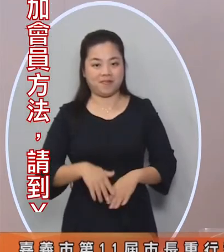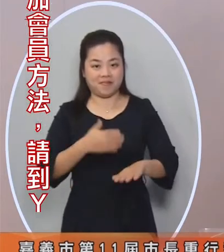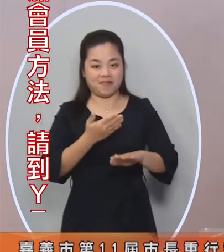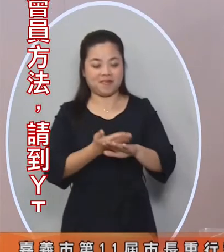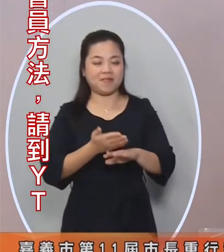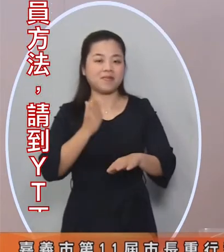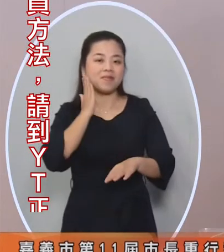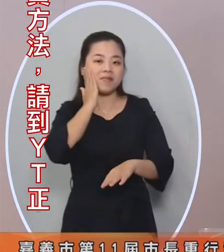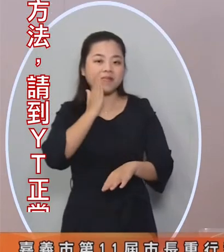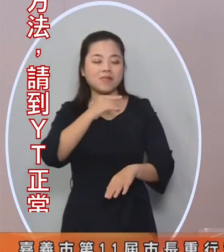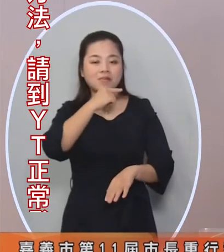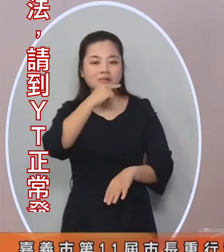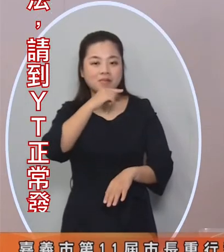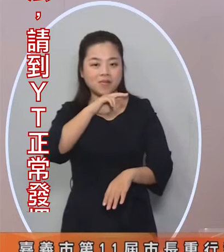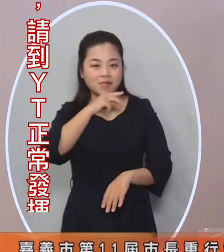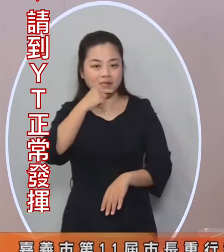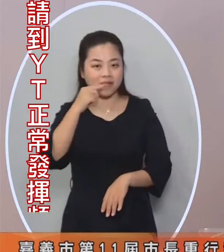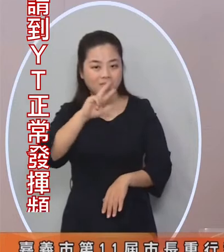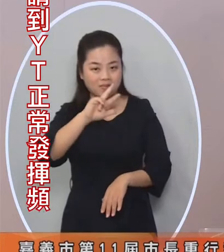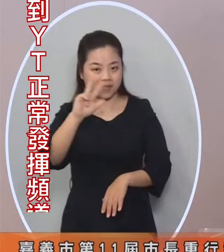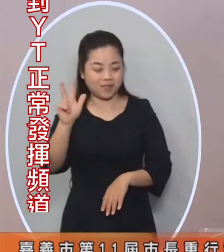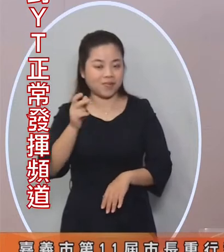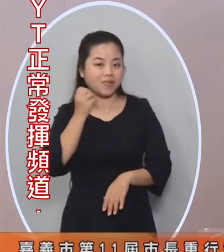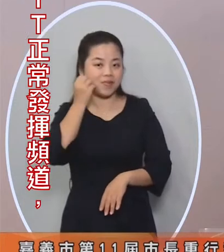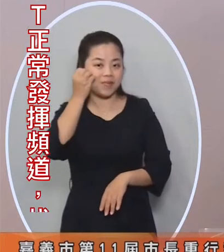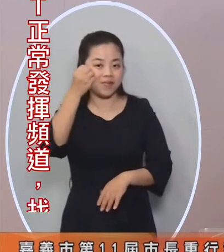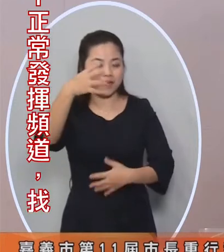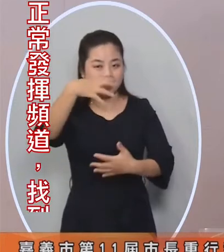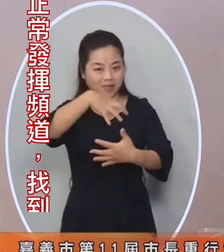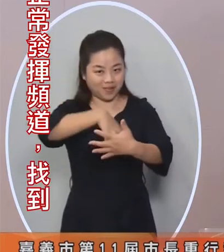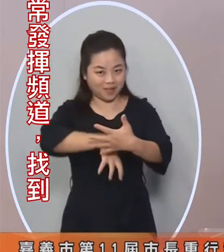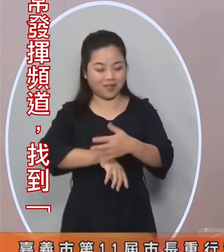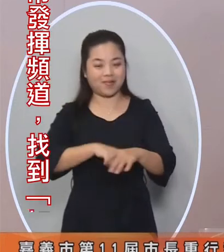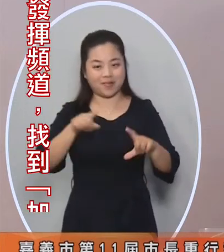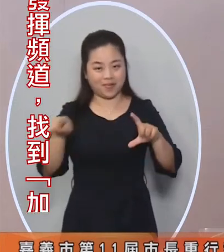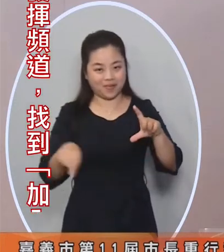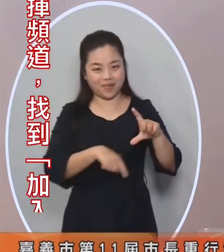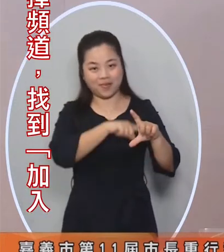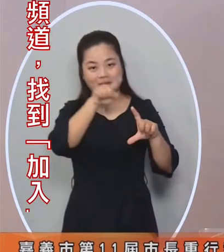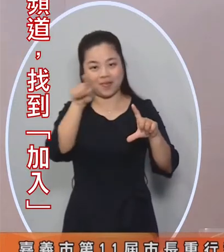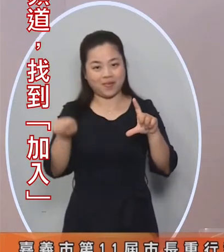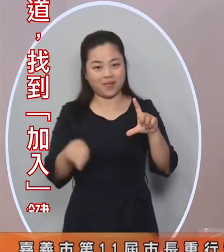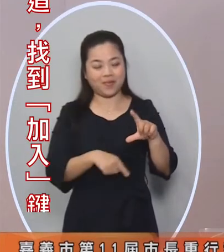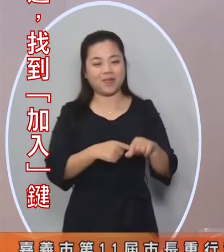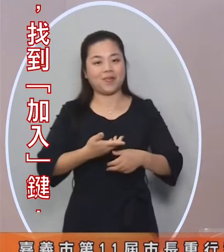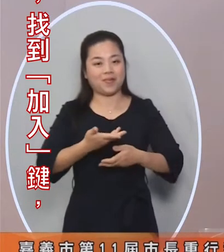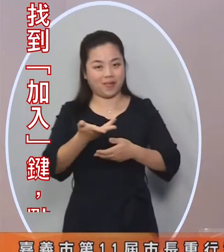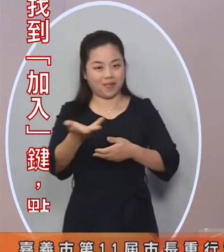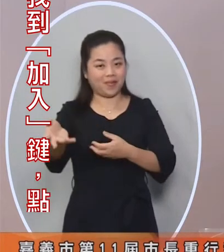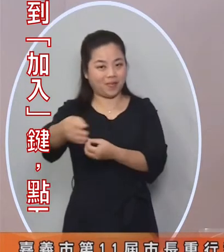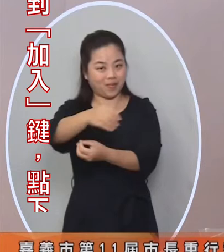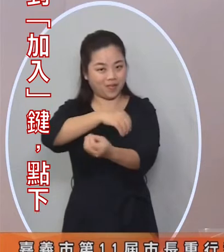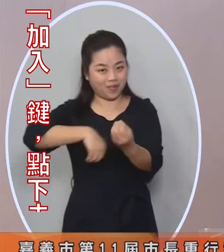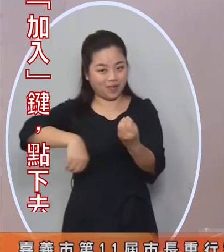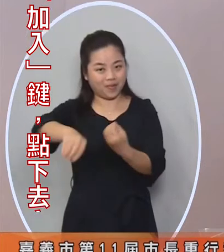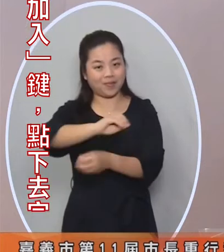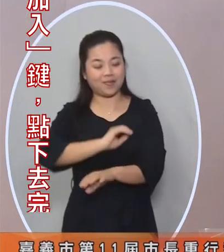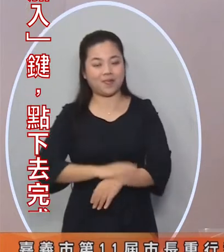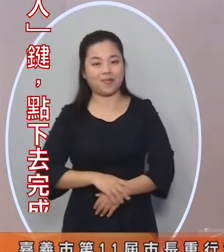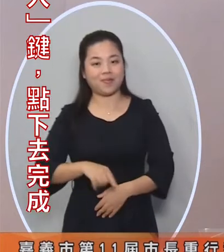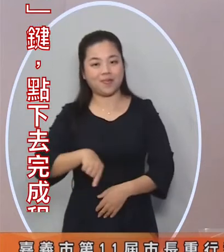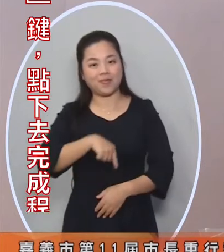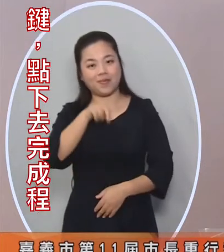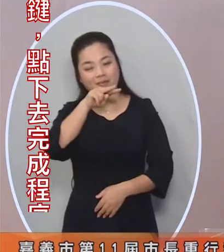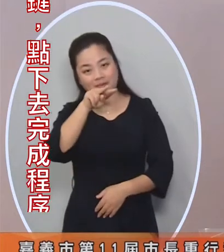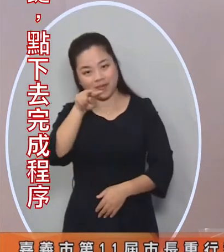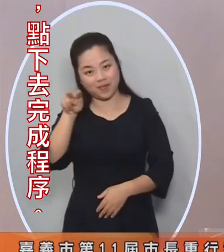到粉红色泡泡圈圈里面。接下来我们把粉红色泡泡圈圈把它释放给宇宙，我们